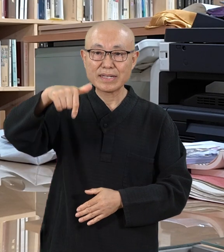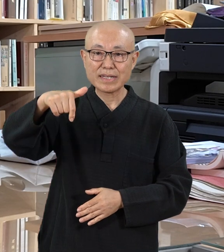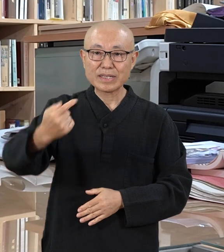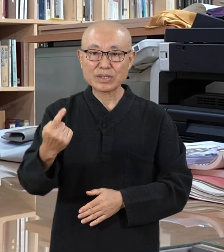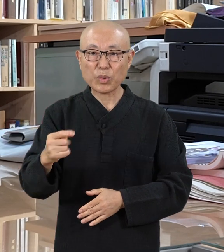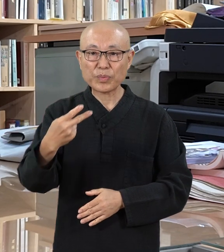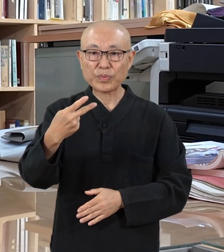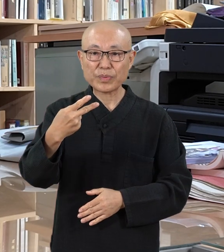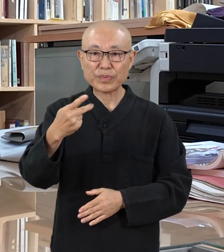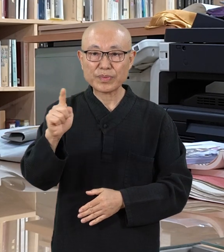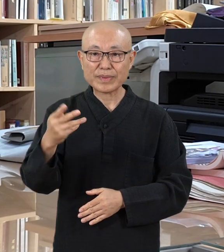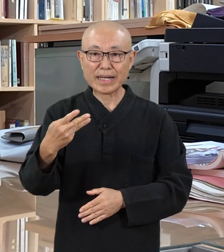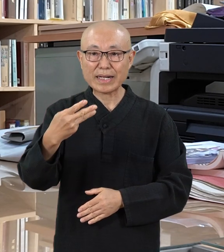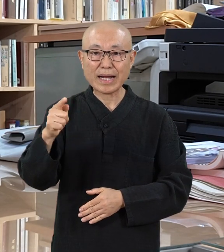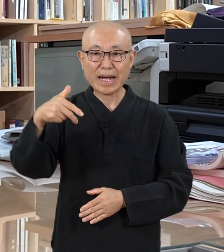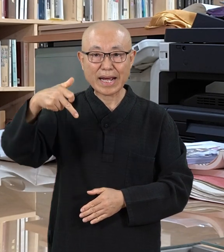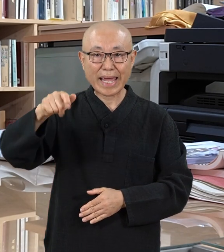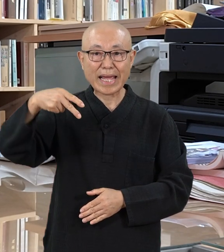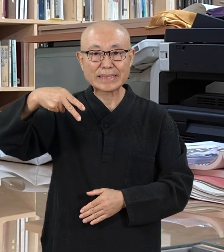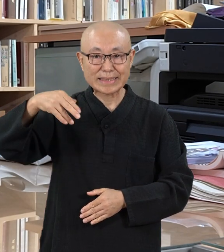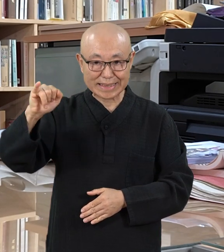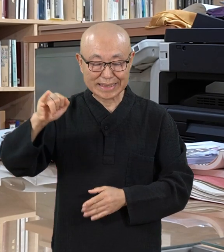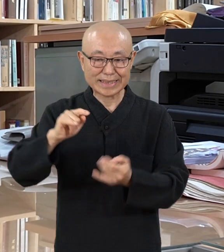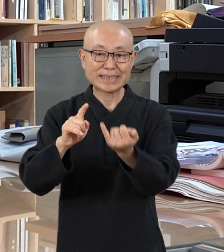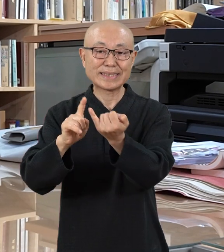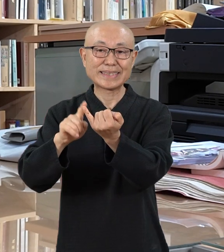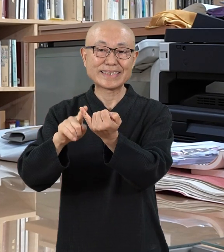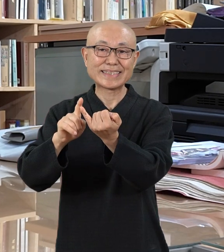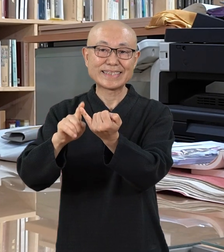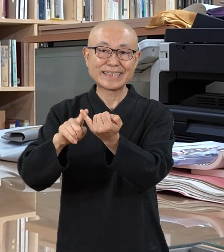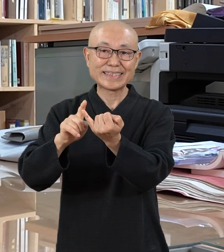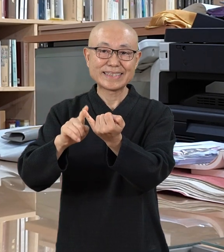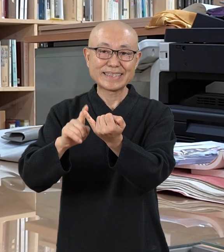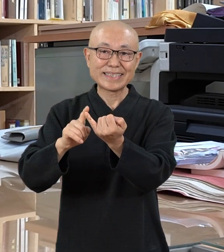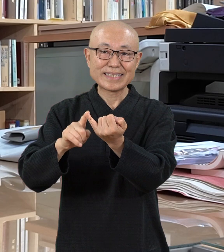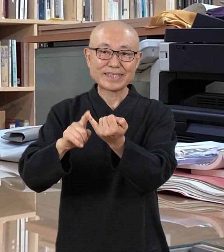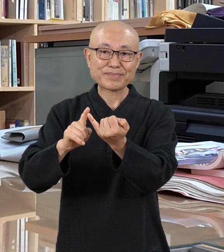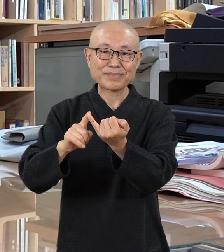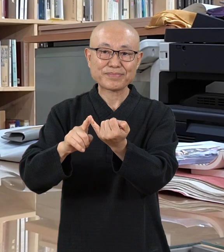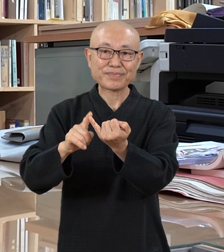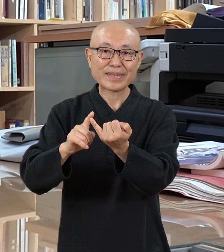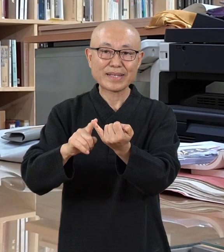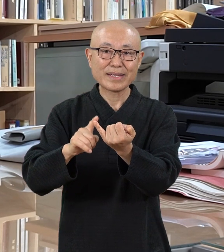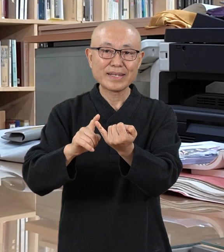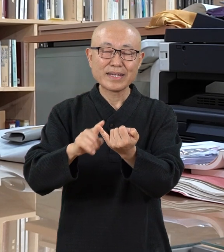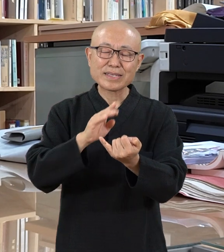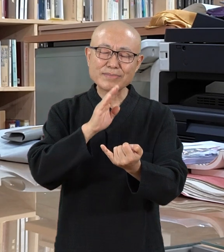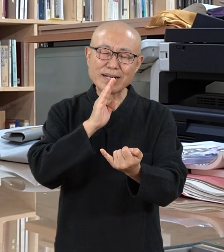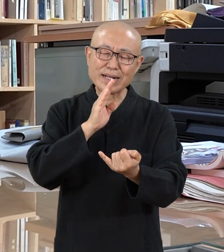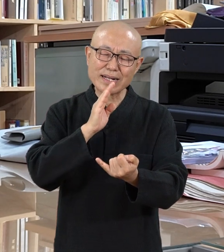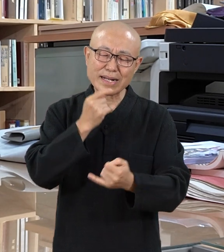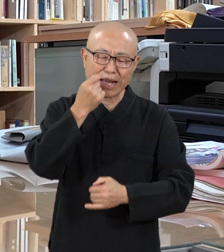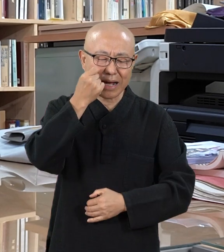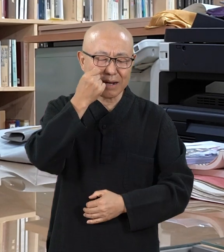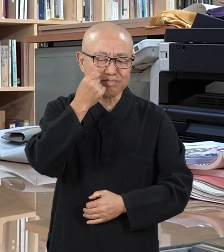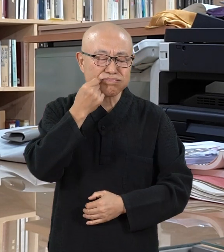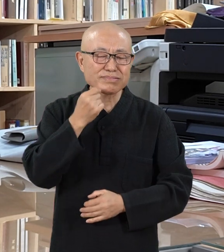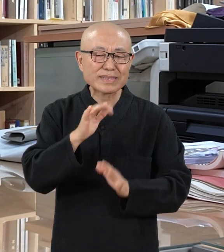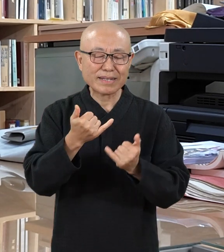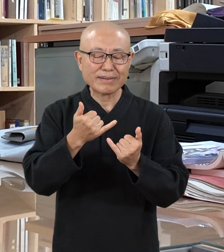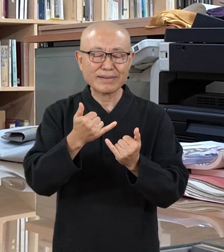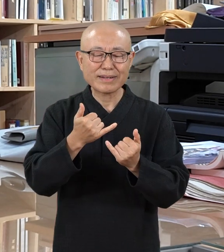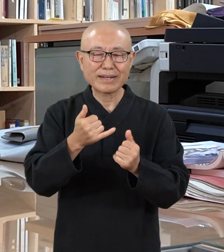하는 여인이 있었어요. 이 여인은 굉장히 그 기구한 운명으로